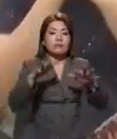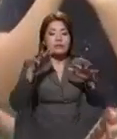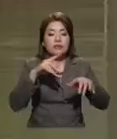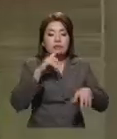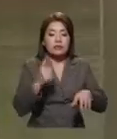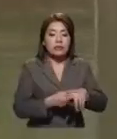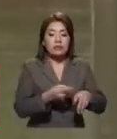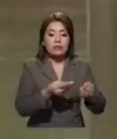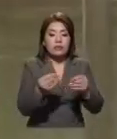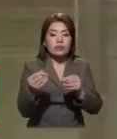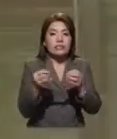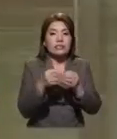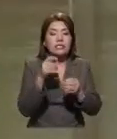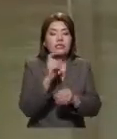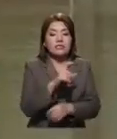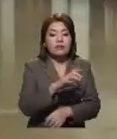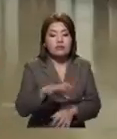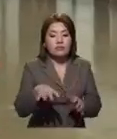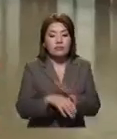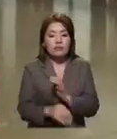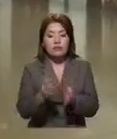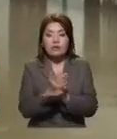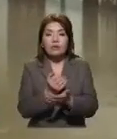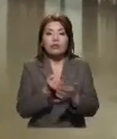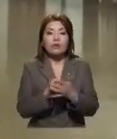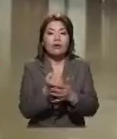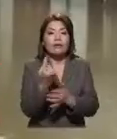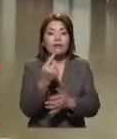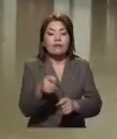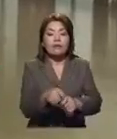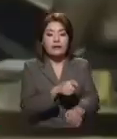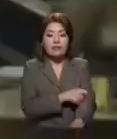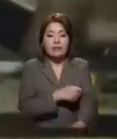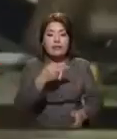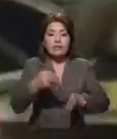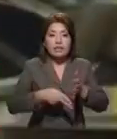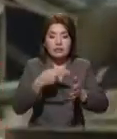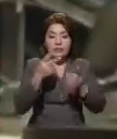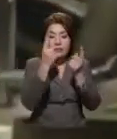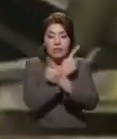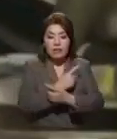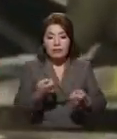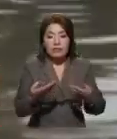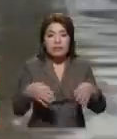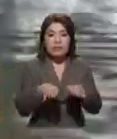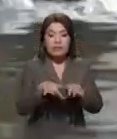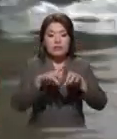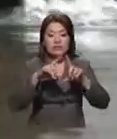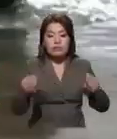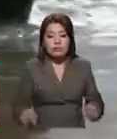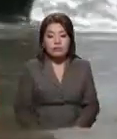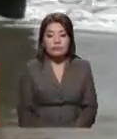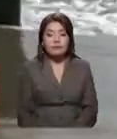Оно затронуло десятки тысяч людей. Местами вода поднялась до 1 метра. Остановлено железнодорожное сообщение, закрыты школы.